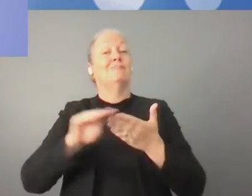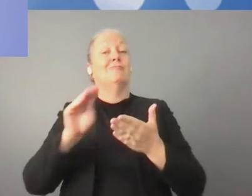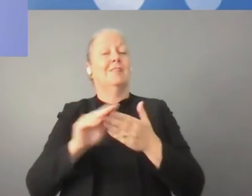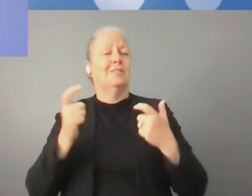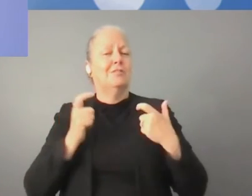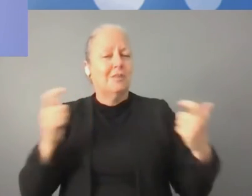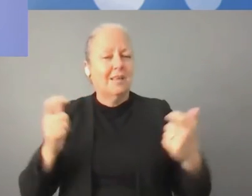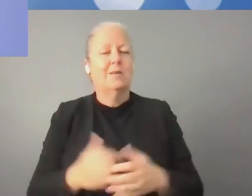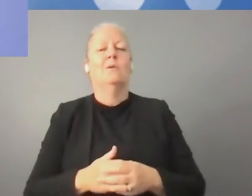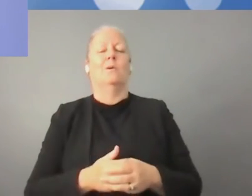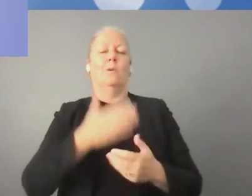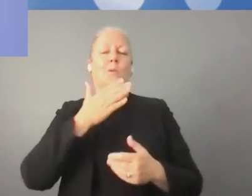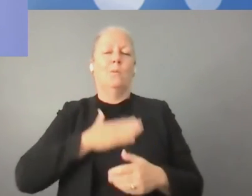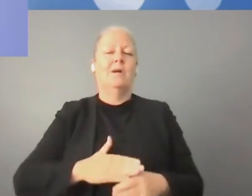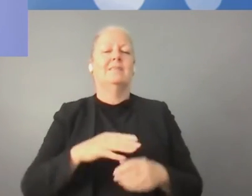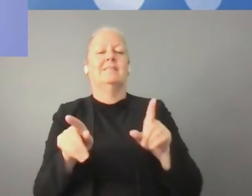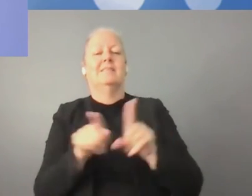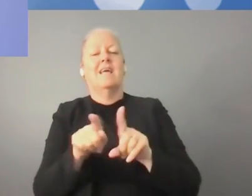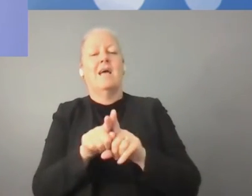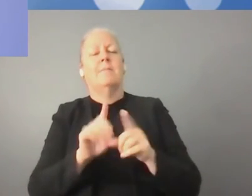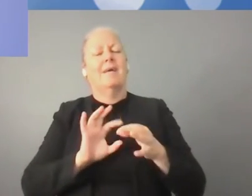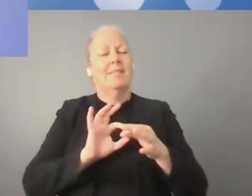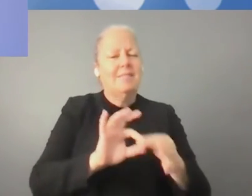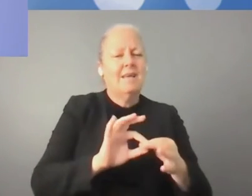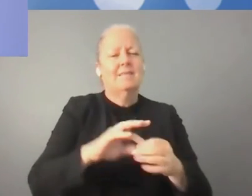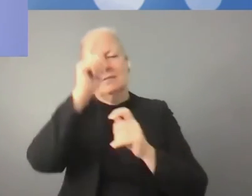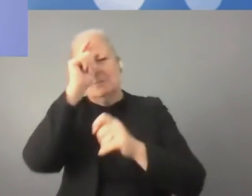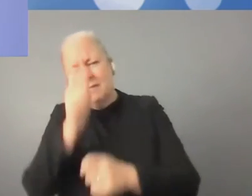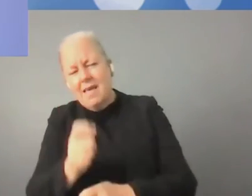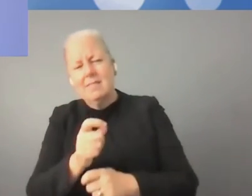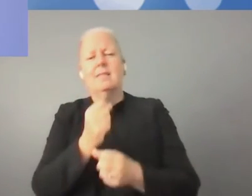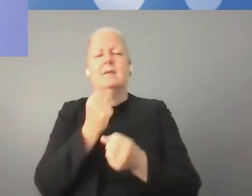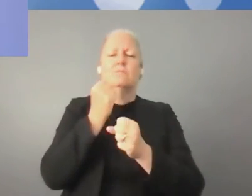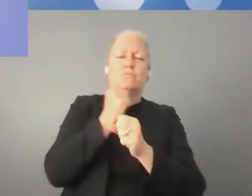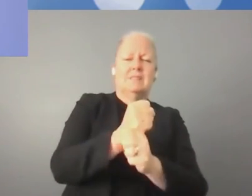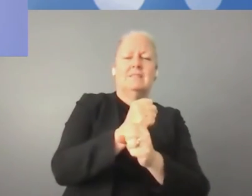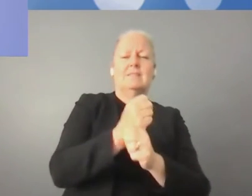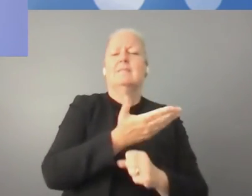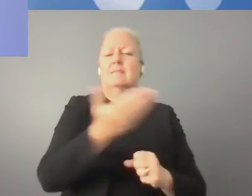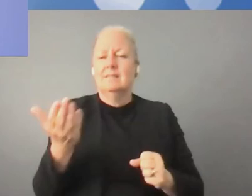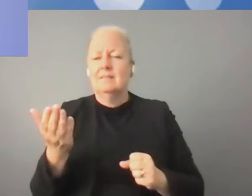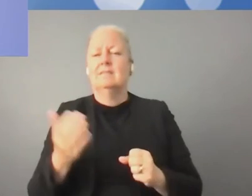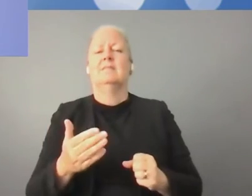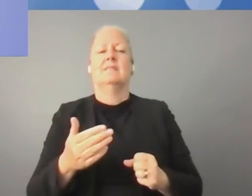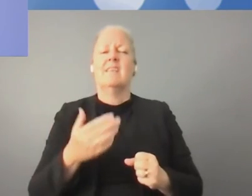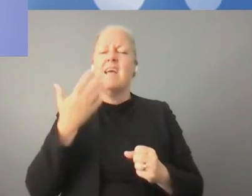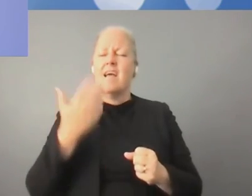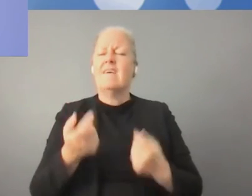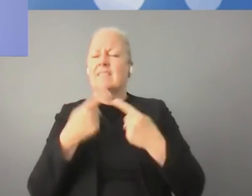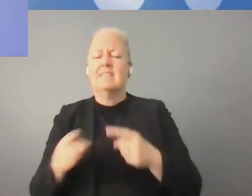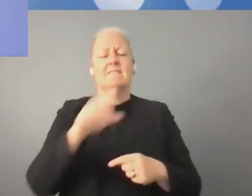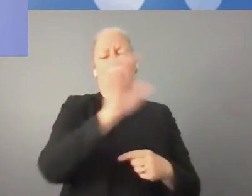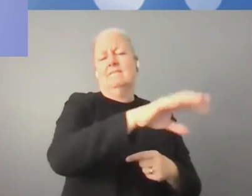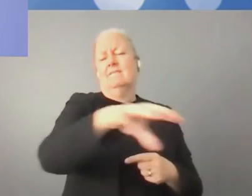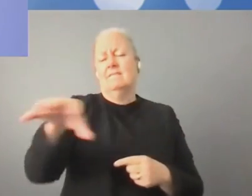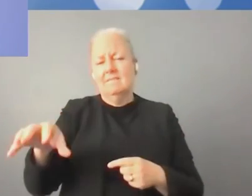сотрудничать, проводить цифровое сотрудничество, публикуя план развития цифрового сотрудничества, подготовленный генеральным секретарем.